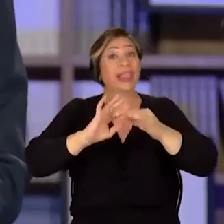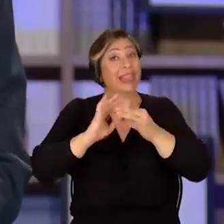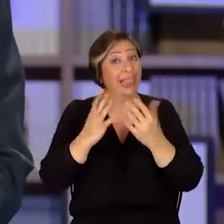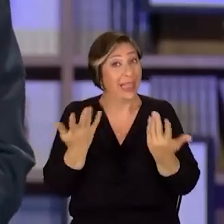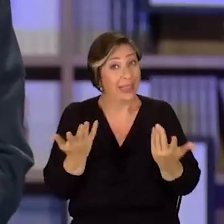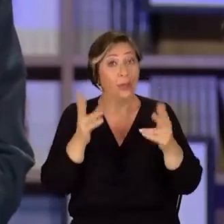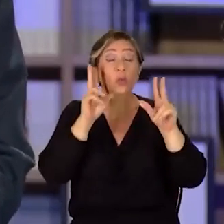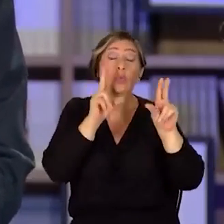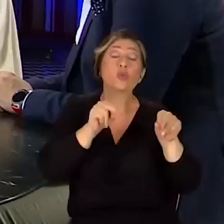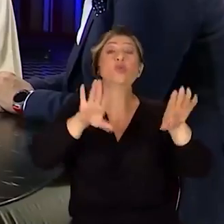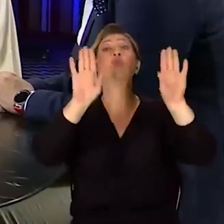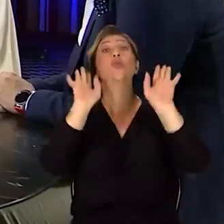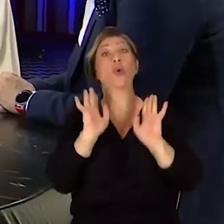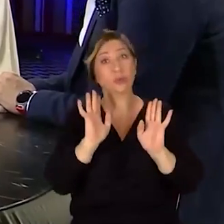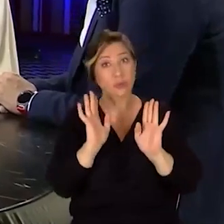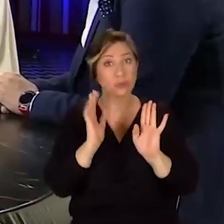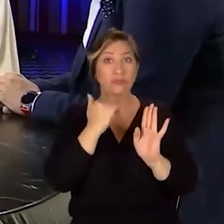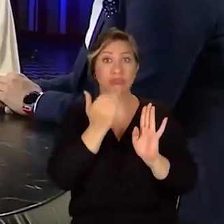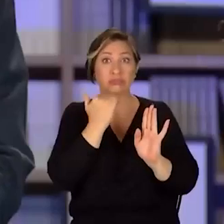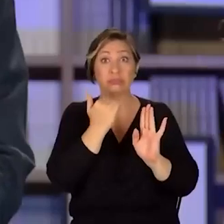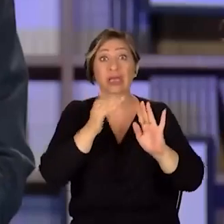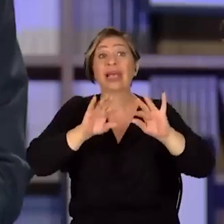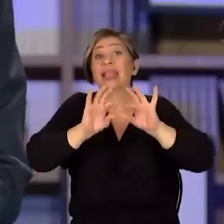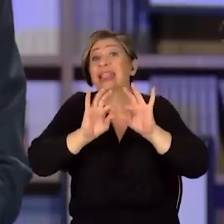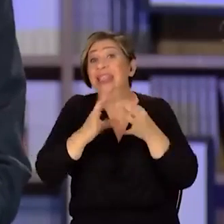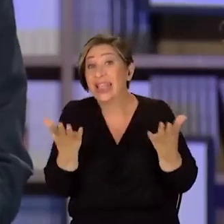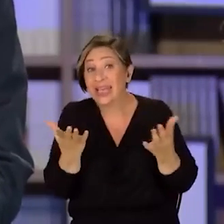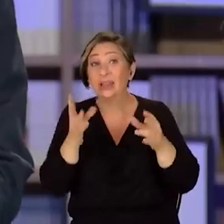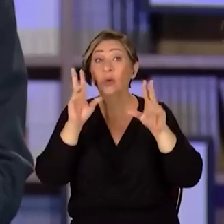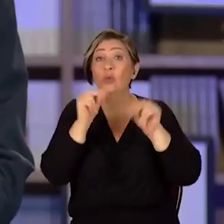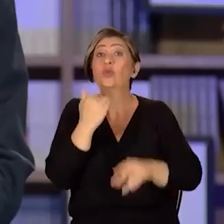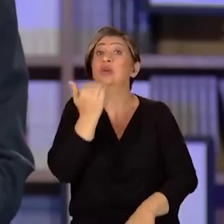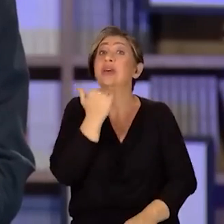Neden uyumuyoruz? Neden